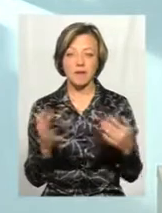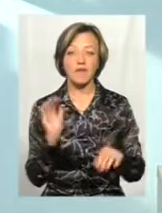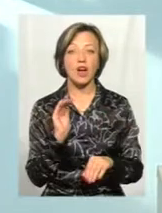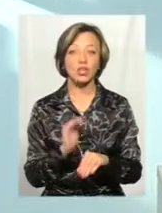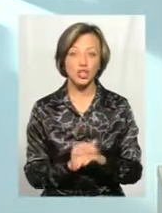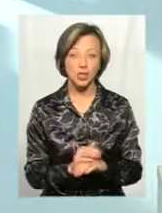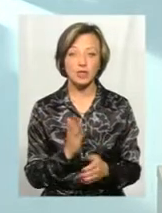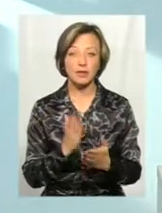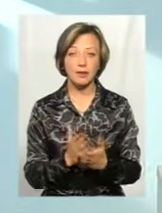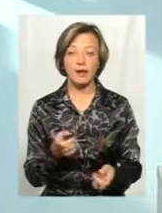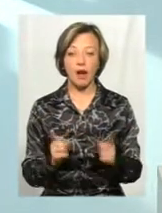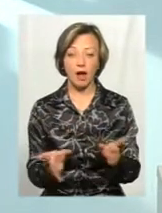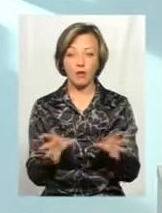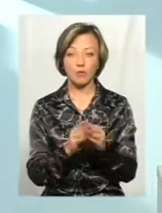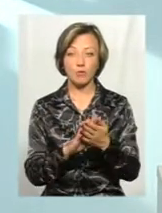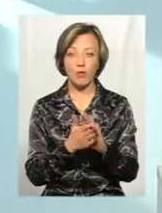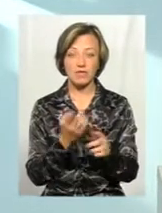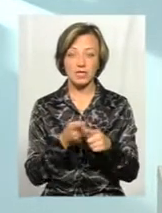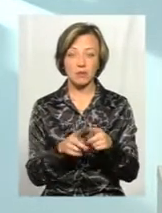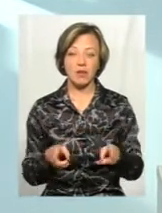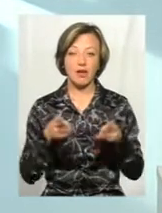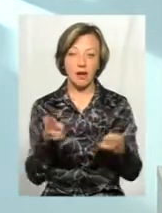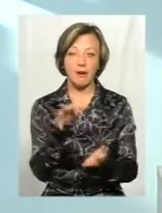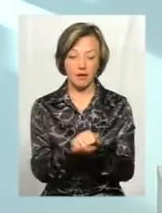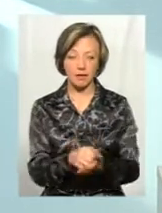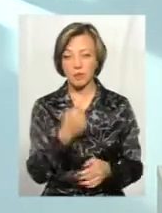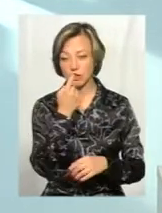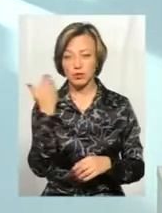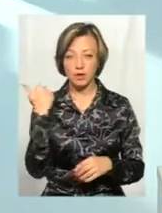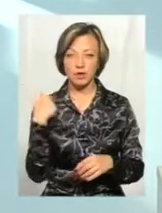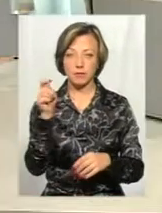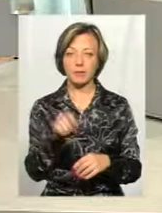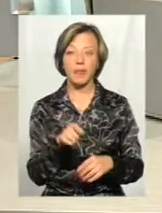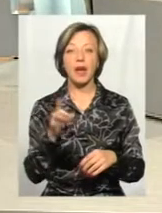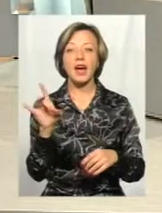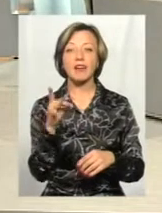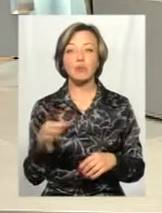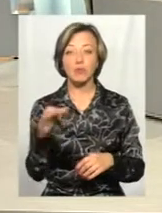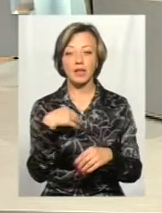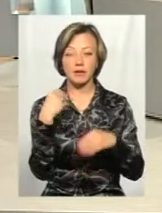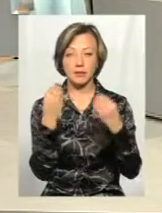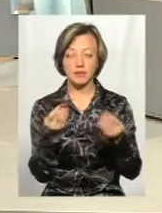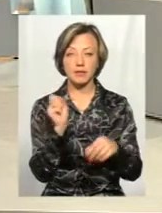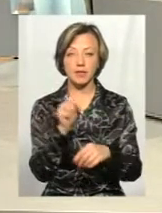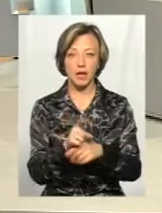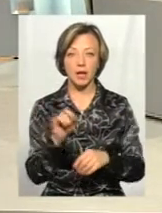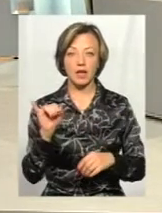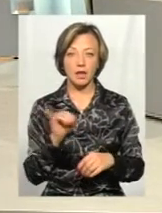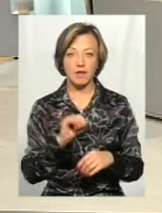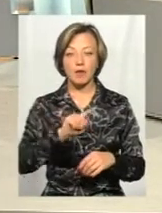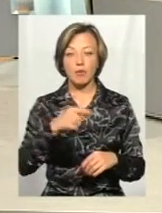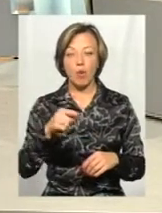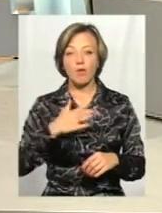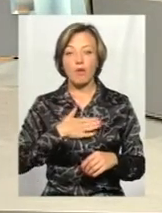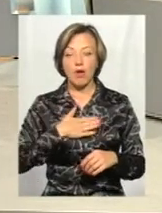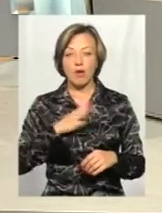фактично є реально в змові з цими рейдерами. Буквально нещодавно, коли я відвідував Рівненську область, я дав завдання і вимога моя